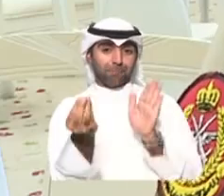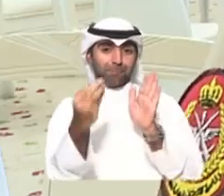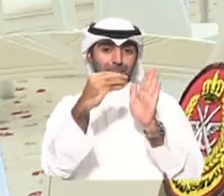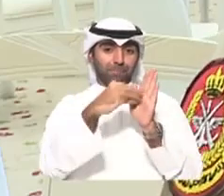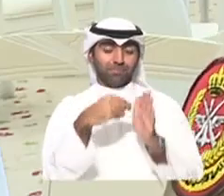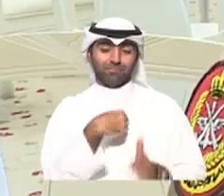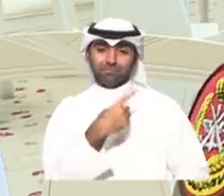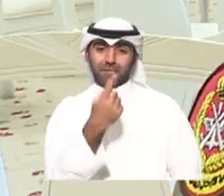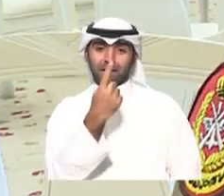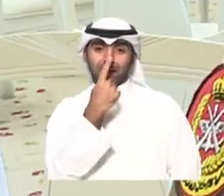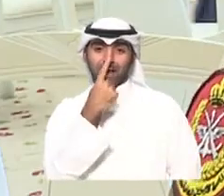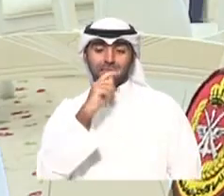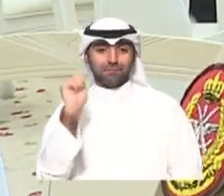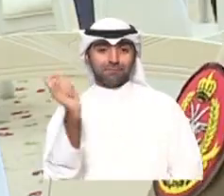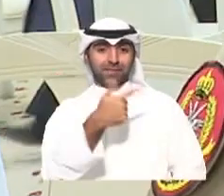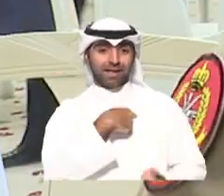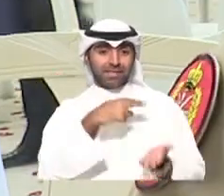لنا